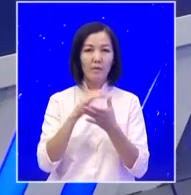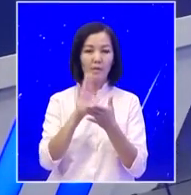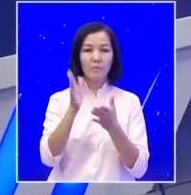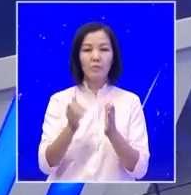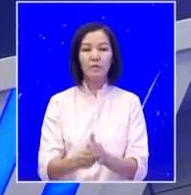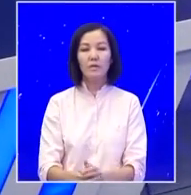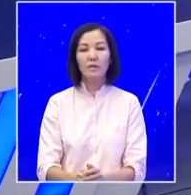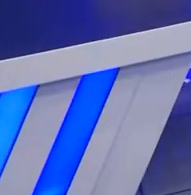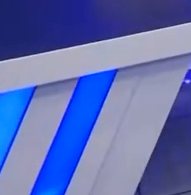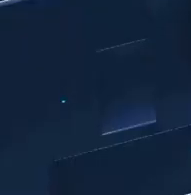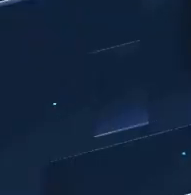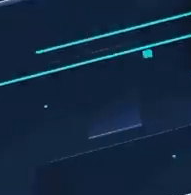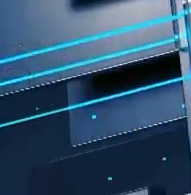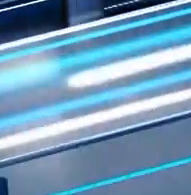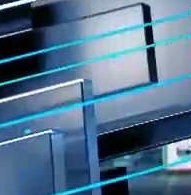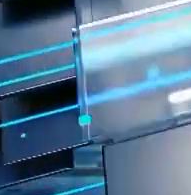көретіндеріңіз.